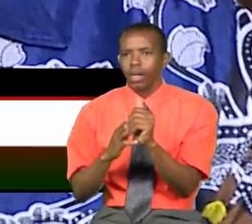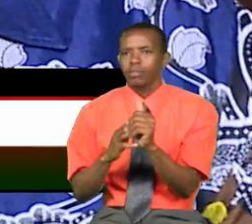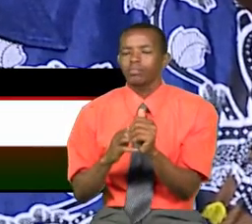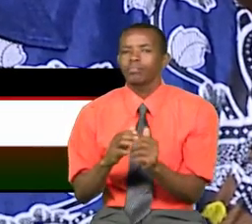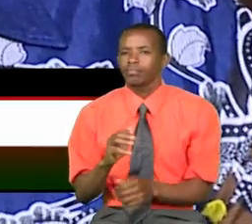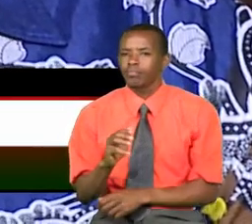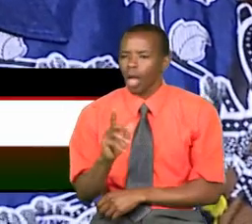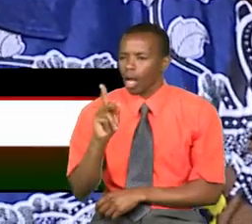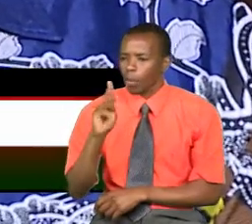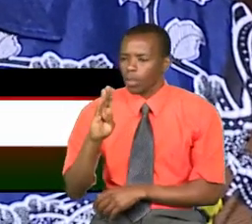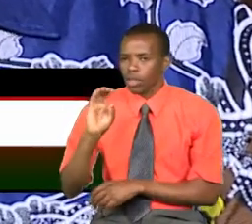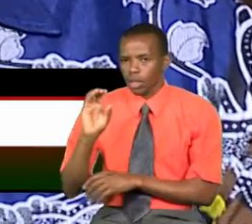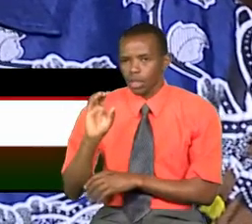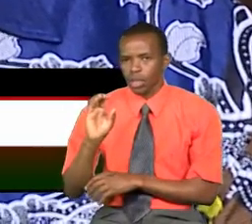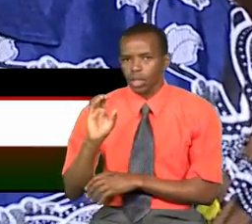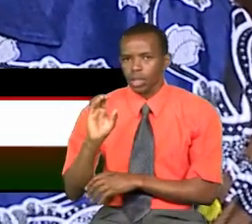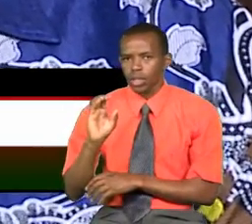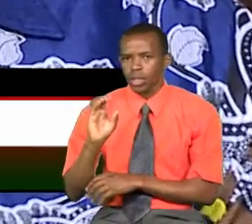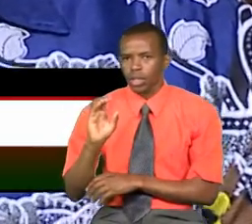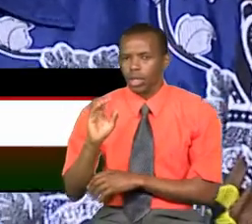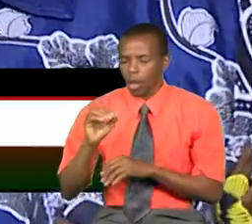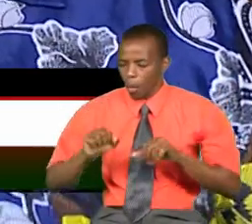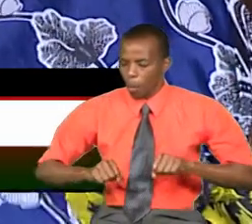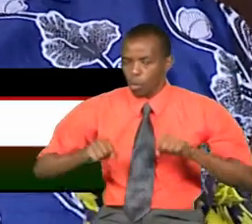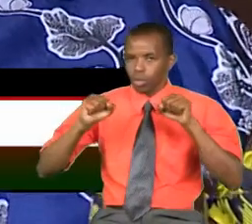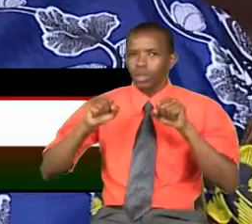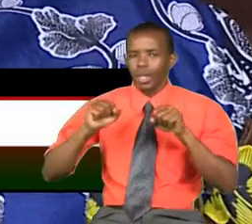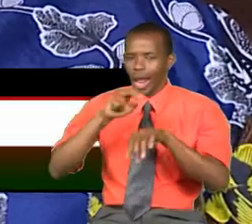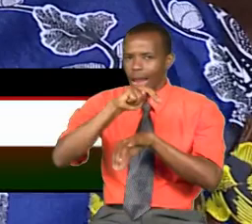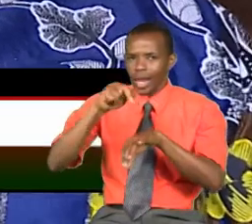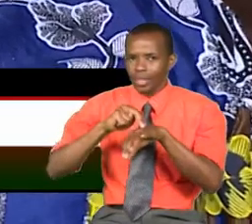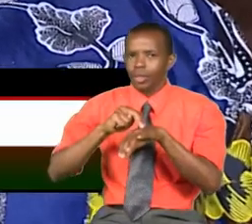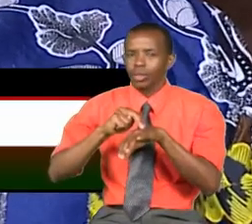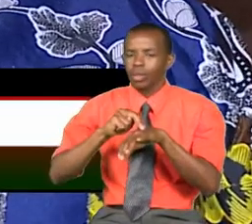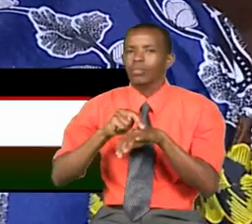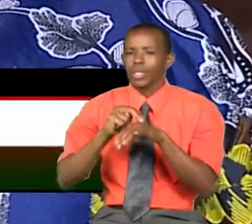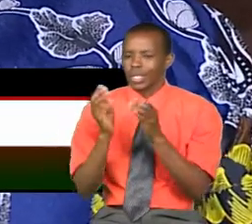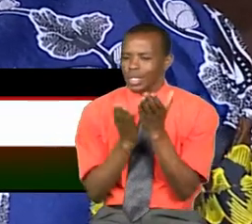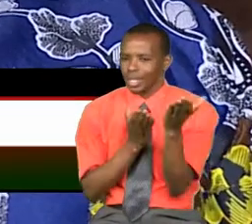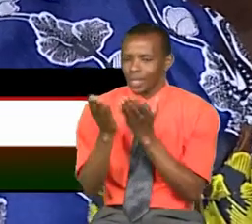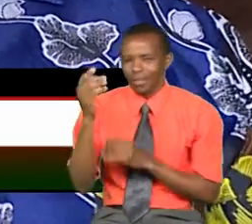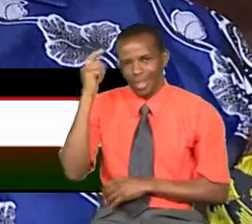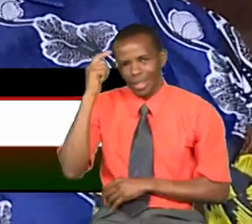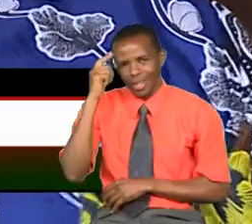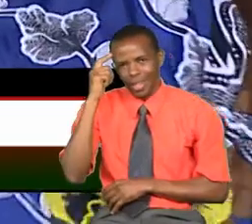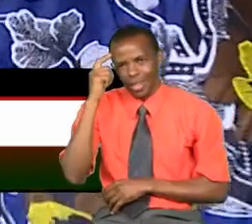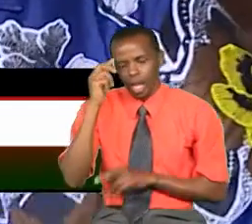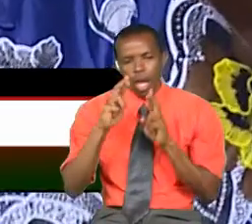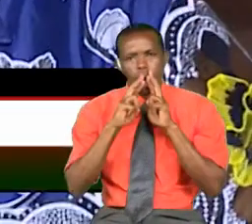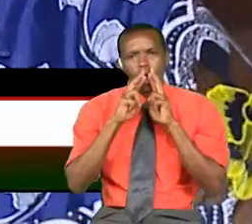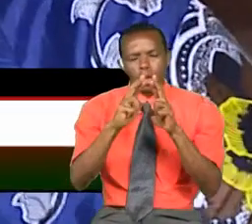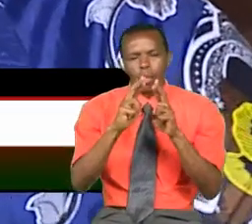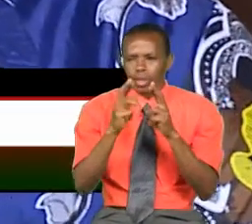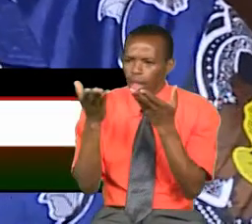taifa, head of national service. Sasa nikafikiri pengine labda hakuna mtangazaji wa